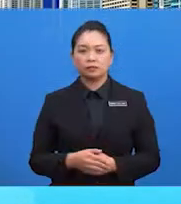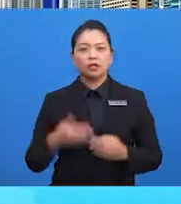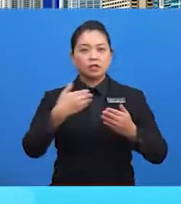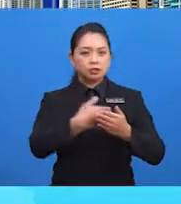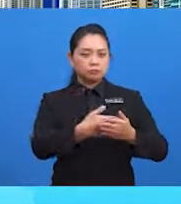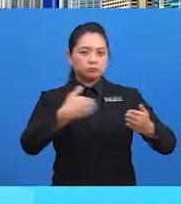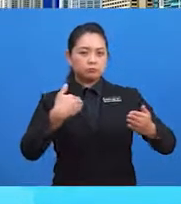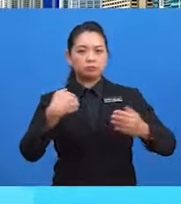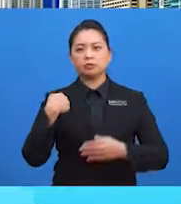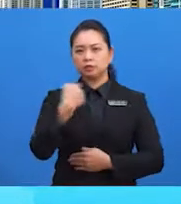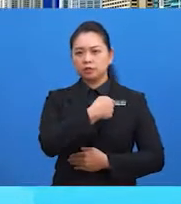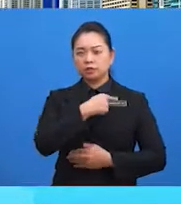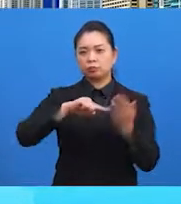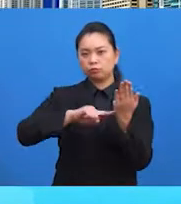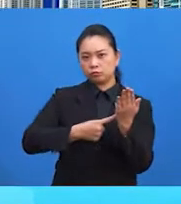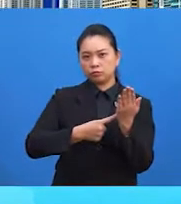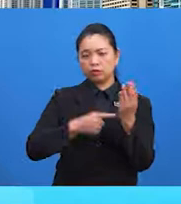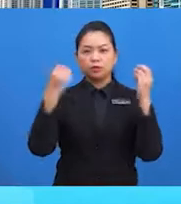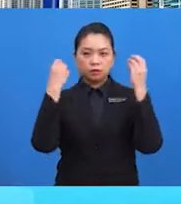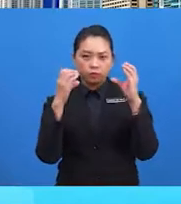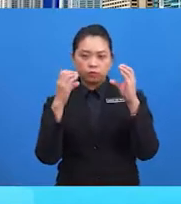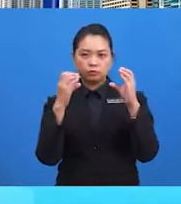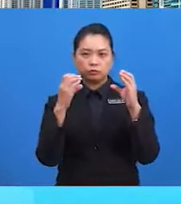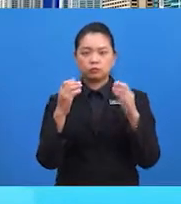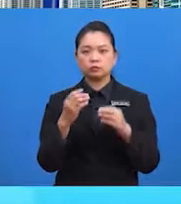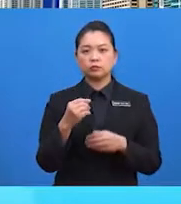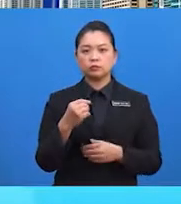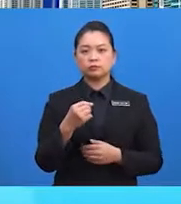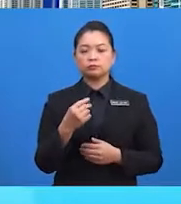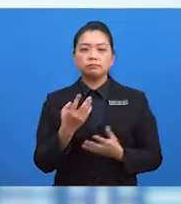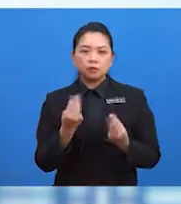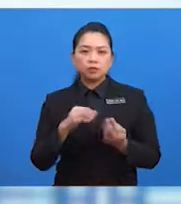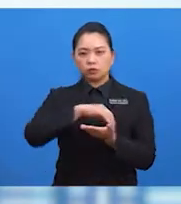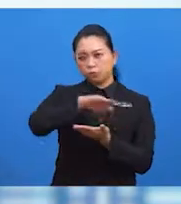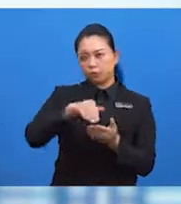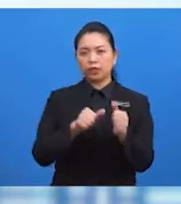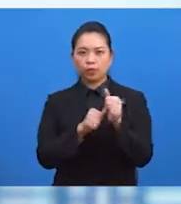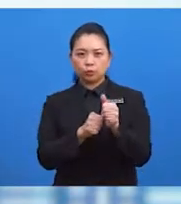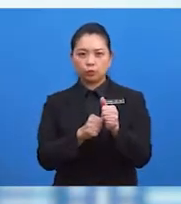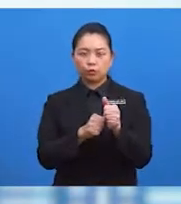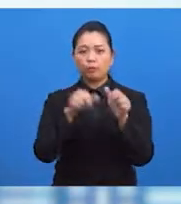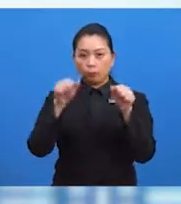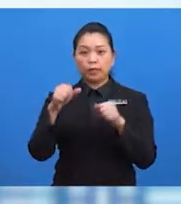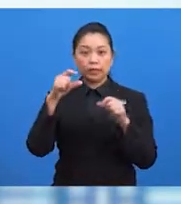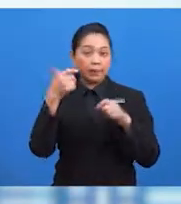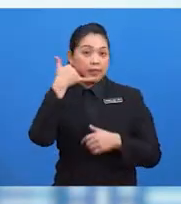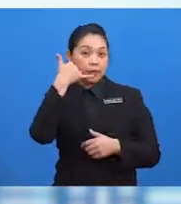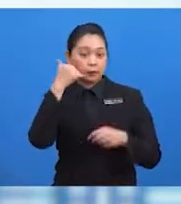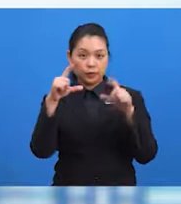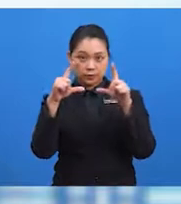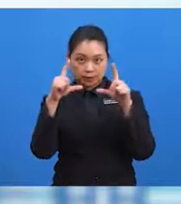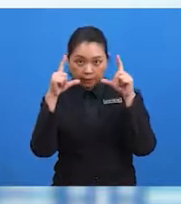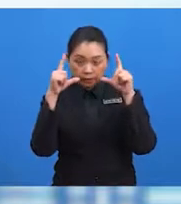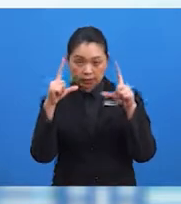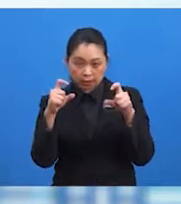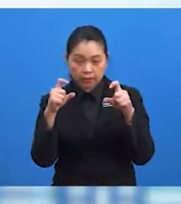Sebelum kita mula, saya mohon semua yang mengikuti siaran pada hari ini dapat mengimbas kod QR pada